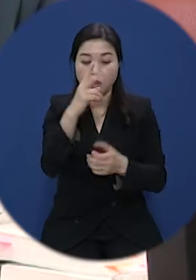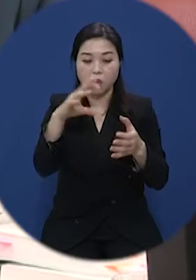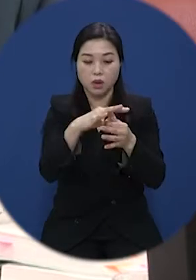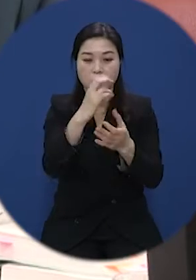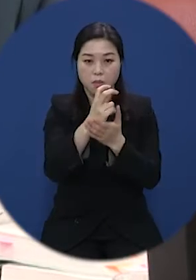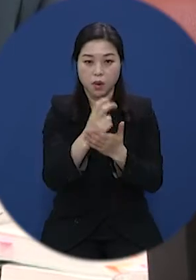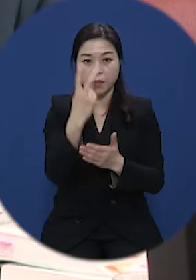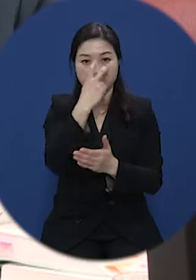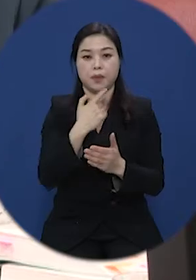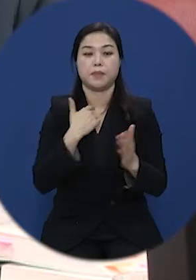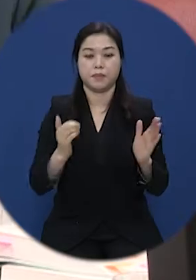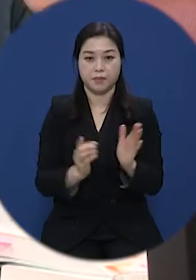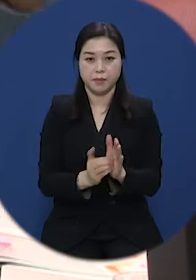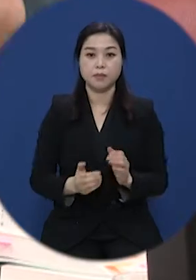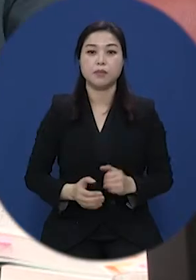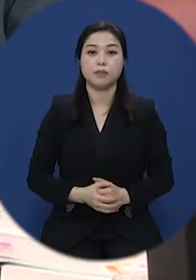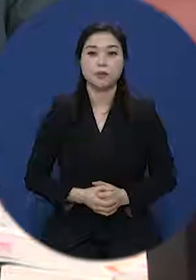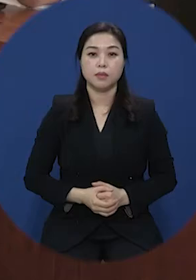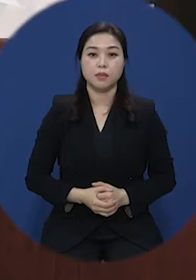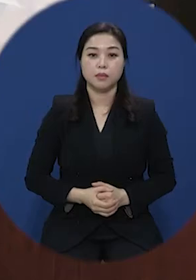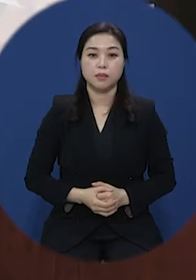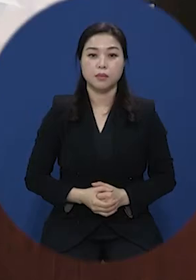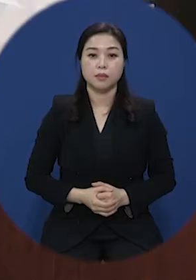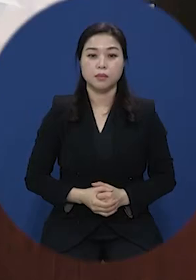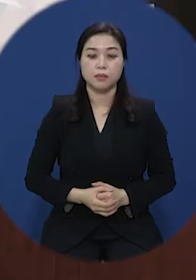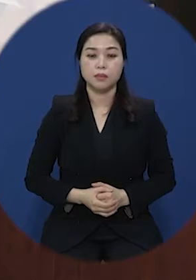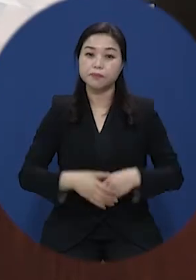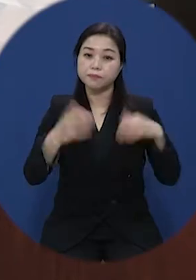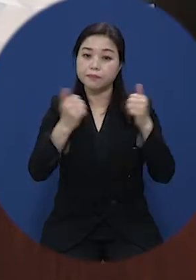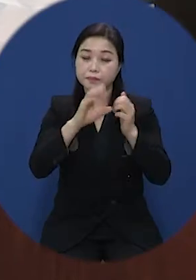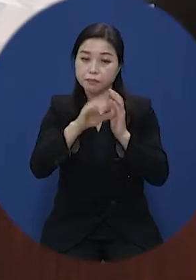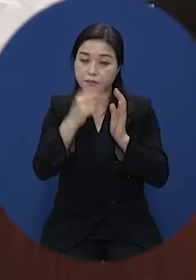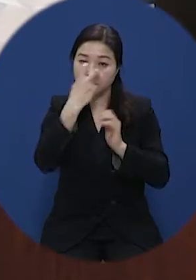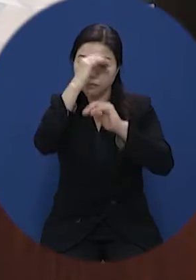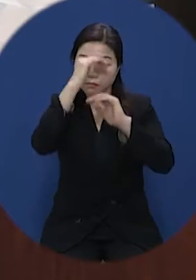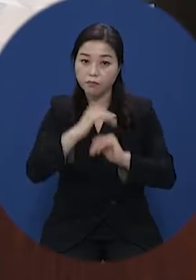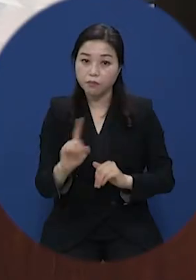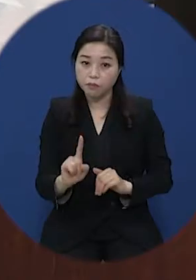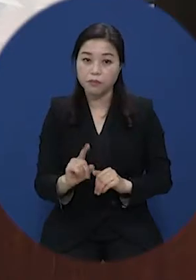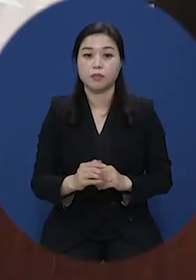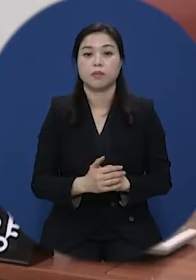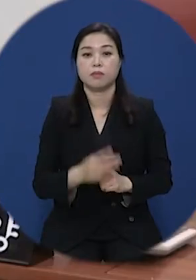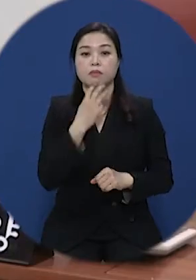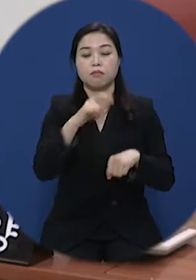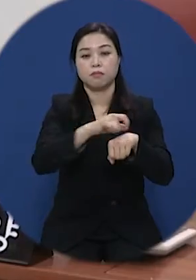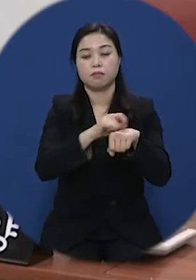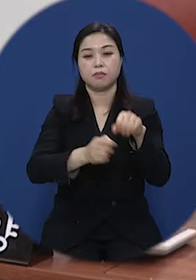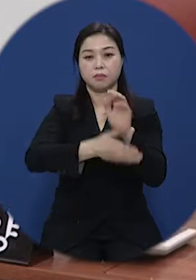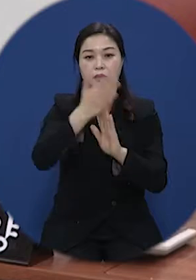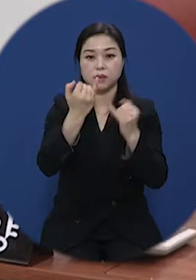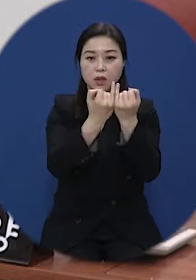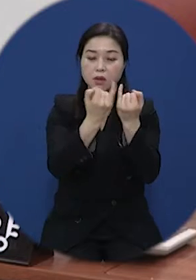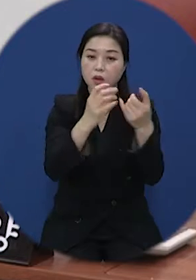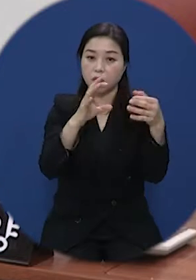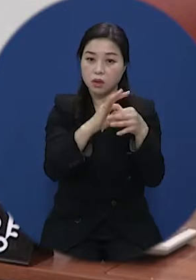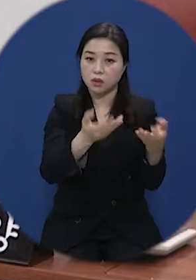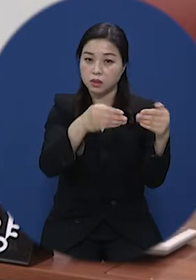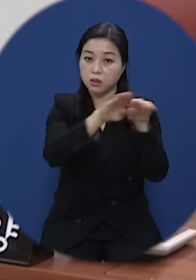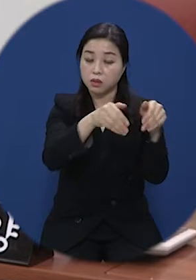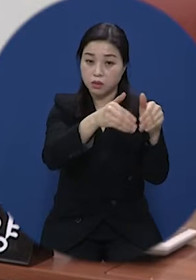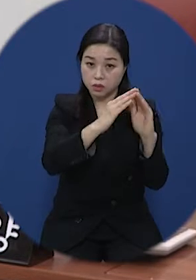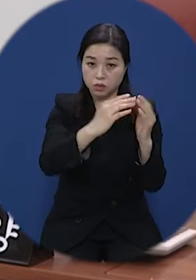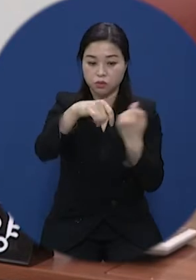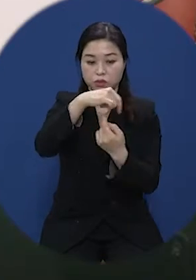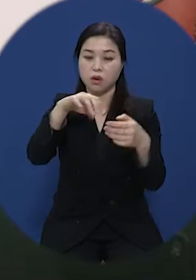조례안을 심의했습니다. 정례회 기간 심의 검토된 안건은 서울특별시 여성 관련 시설 설치